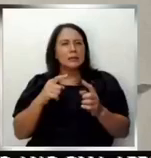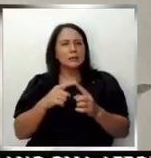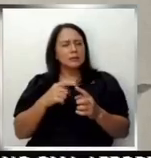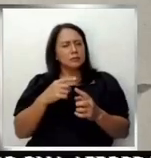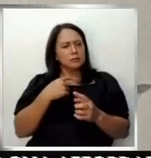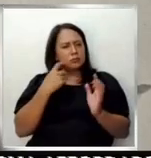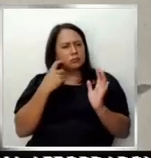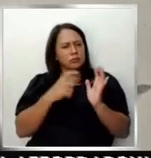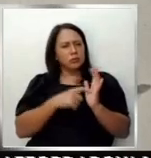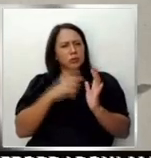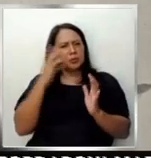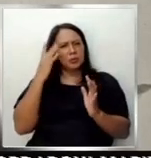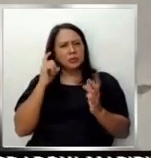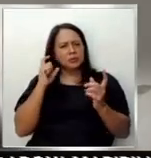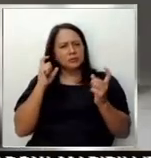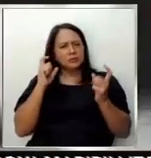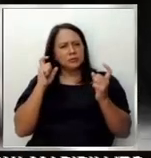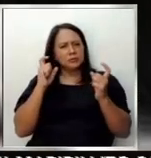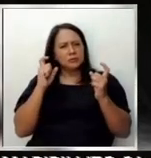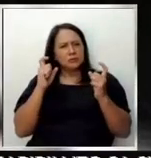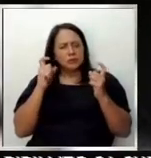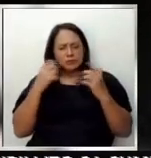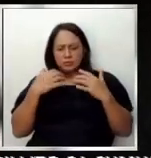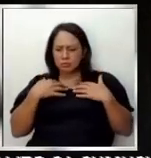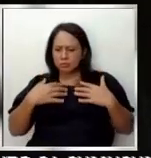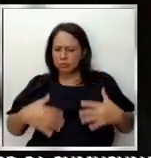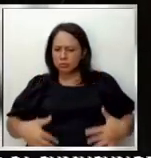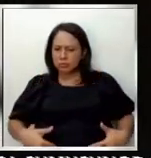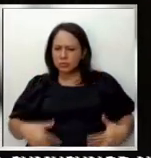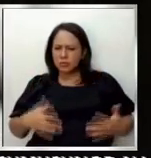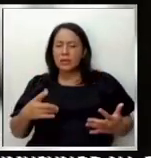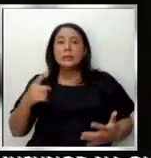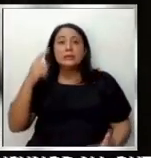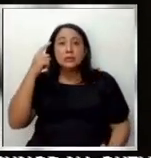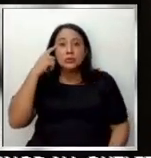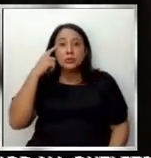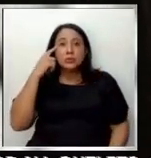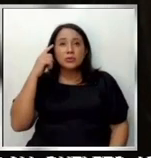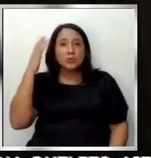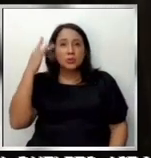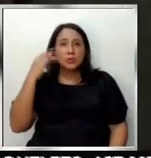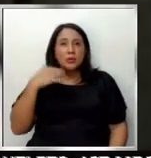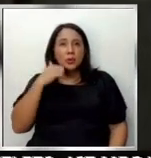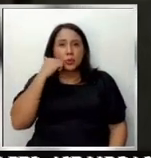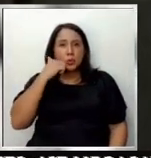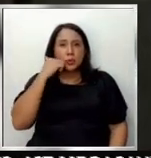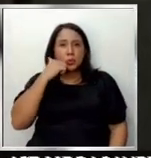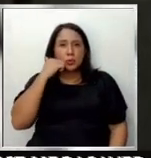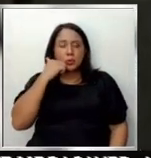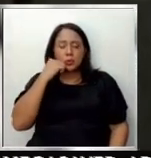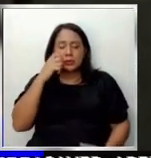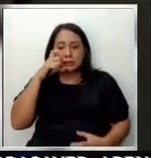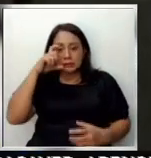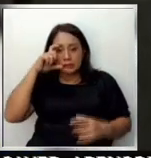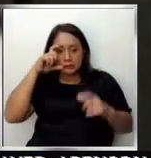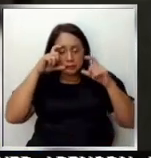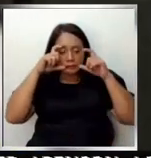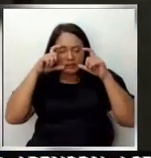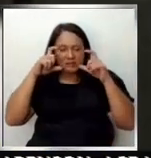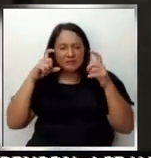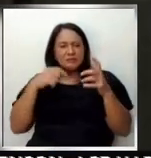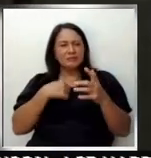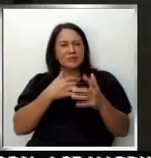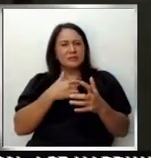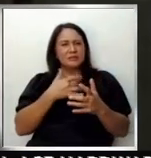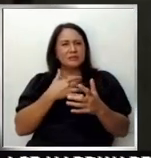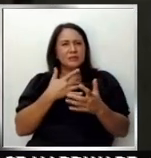nagbabago raw ang kanyang pangangatawan na una inakalang dahil sa madalas niyang pagpupuya. Napansin ko po na